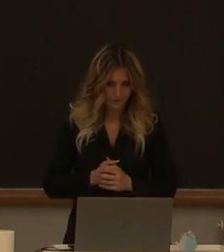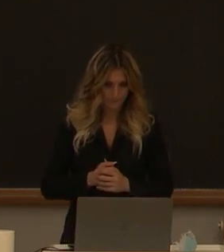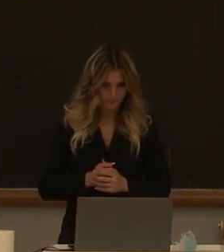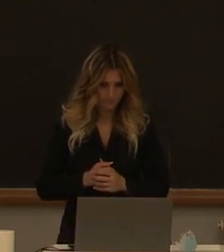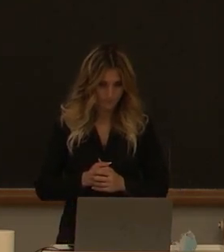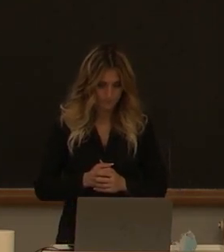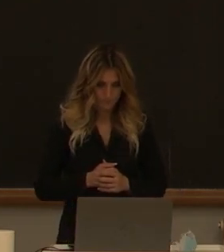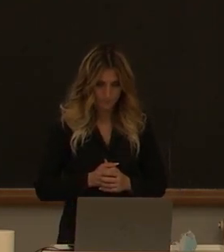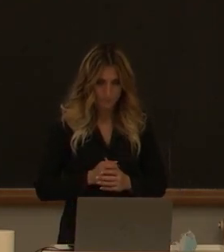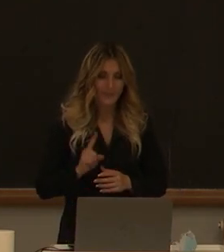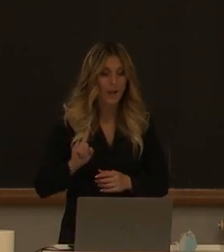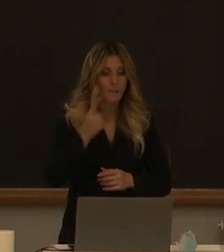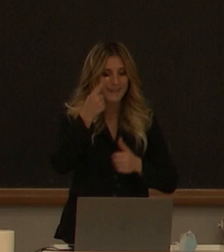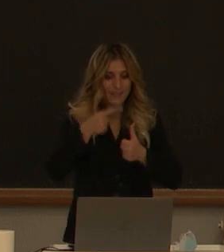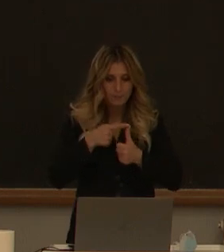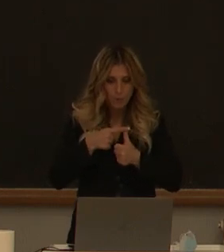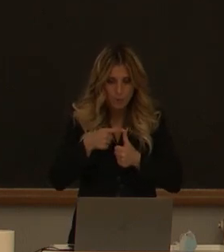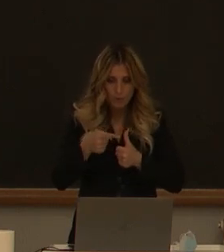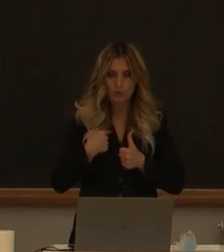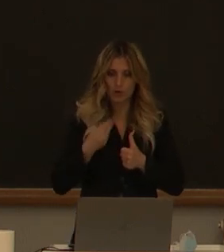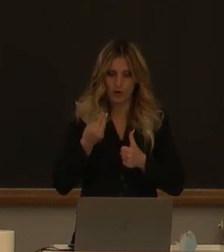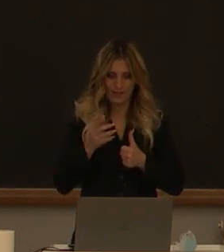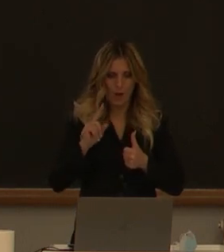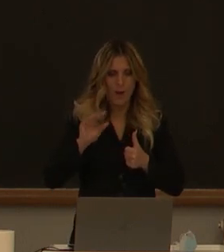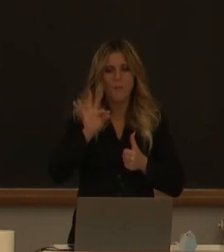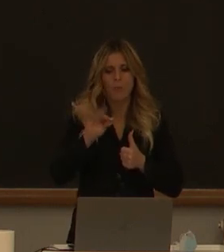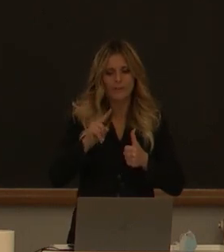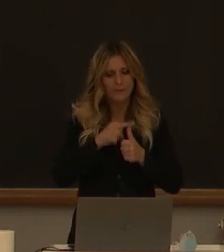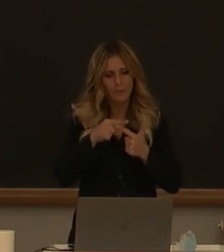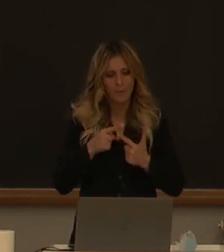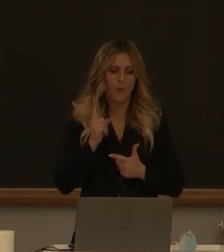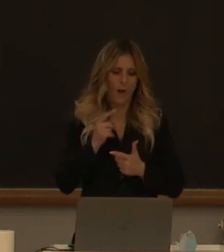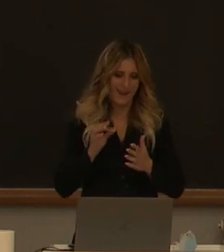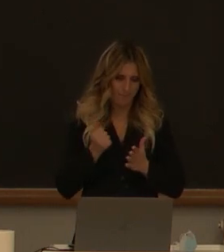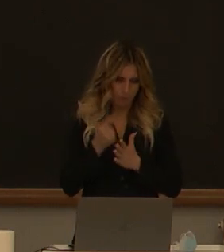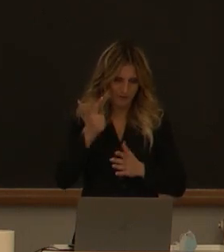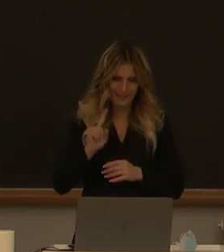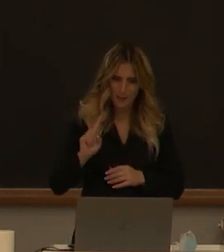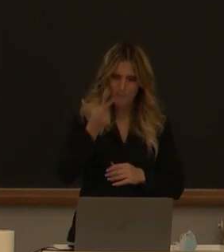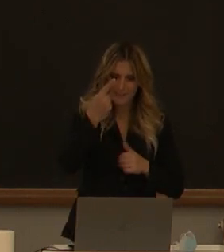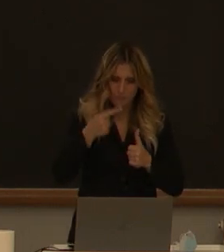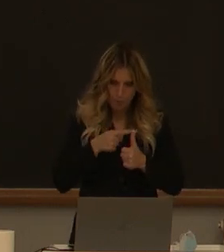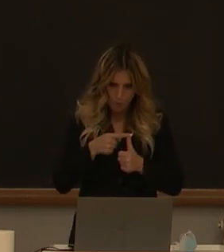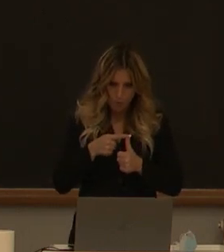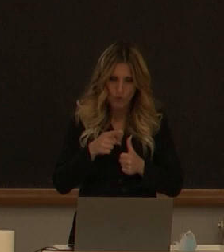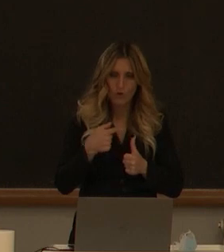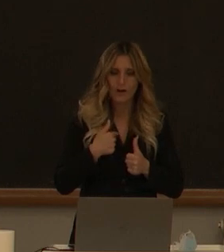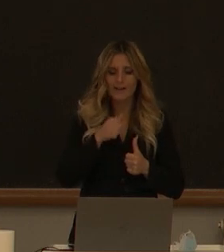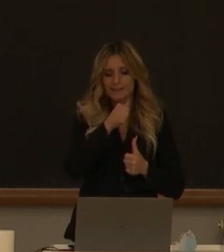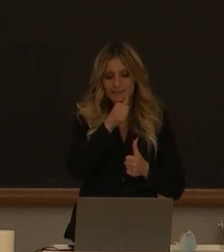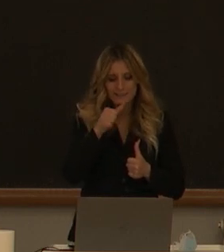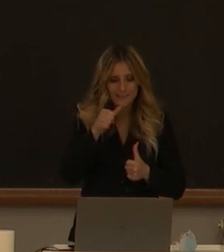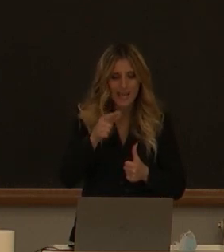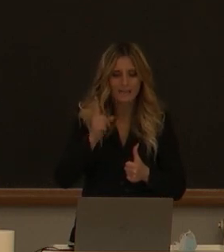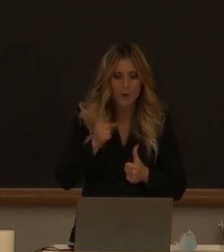per quanto attiene il primo punto, io vi indicherò dei punti salienti, ma il primo punto è stato identificare nei